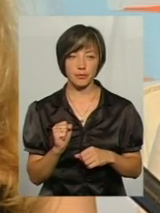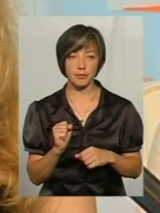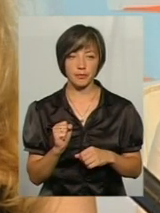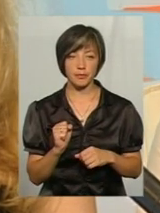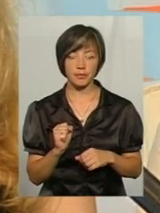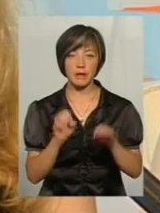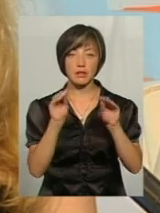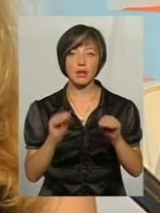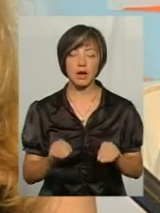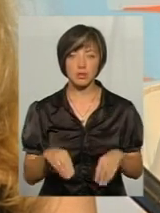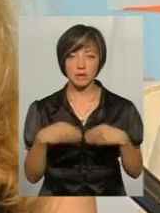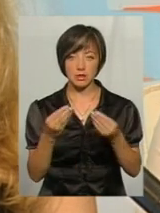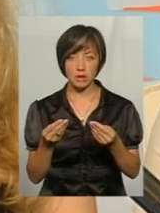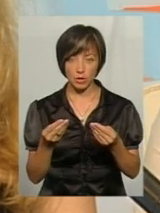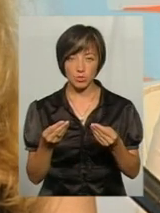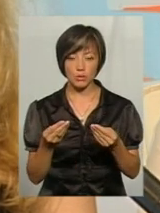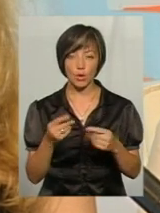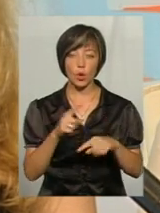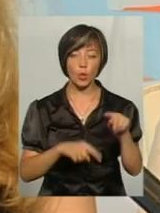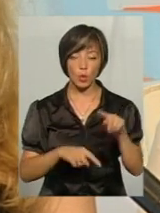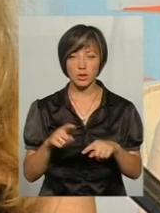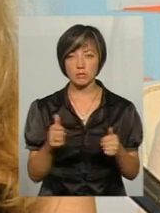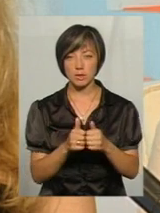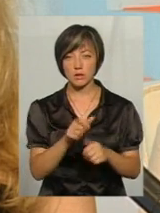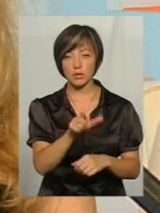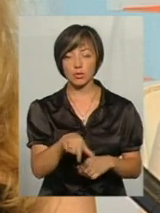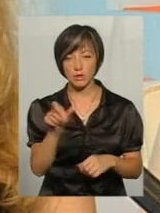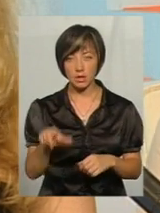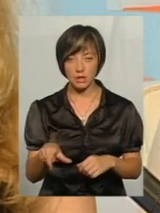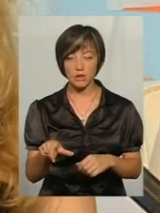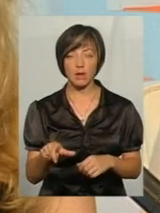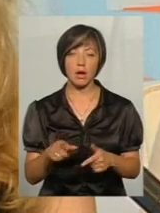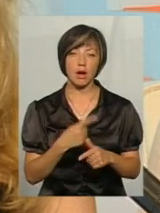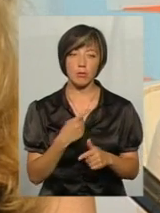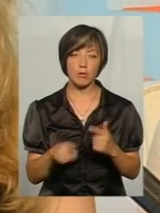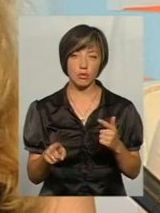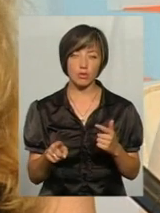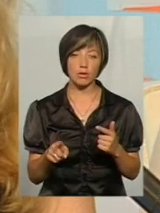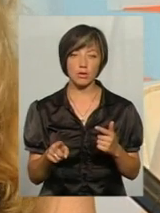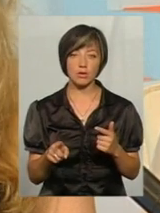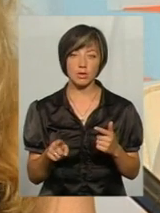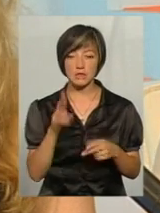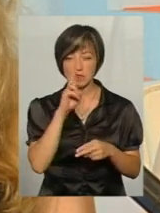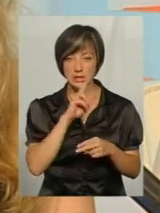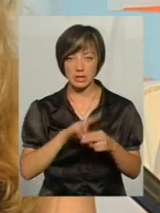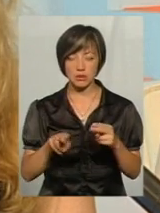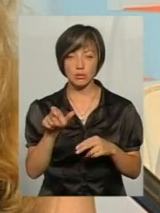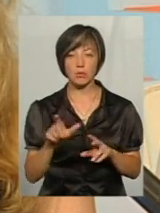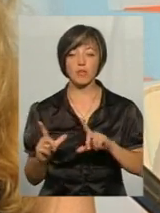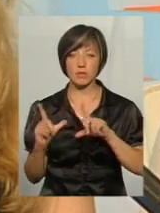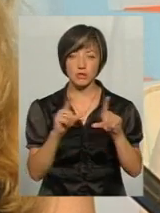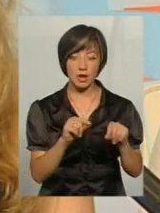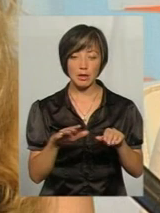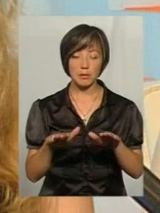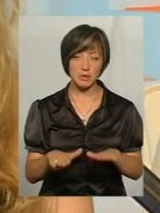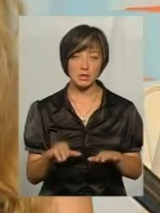даними, які надають родичі постраждалої особи, або особи, яка зникла, виїжджають на